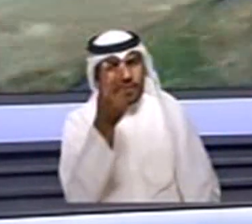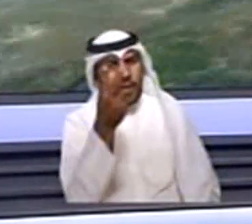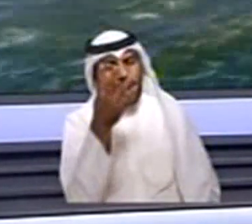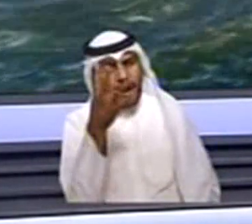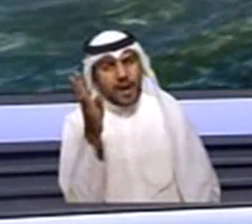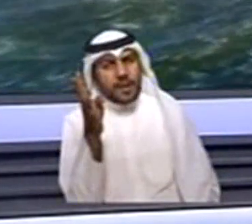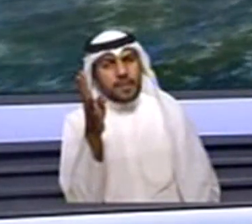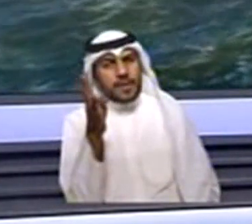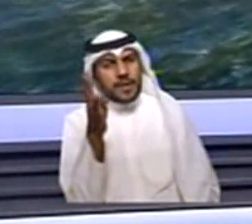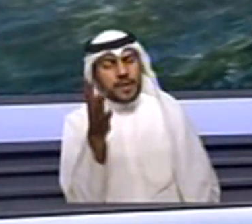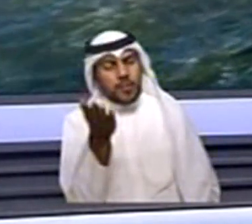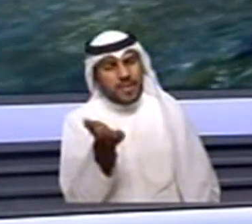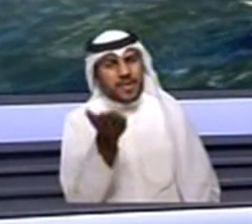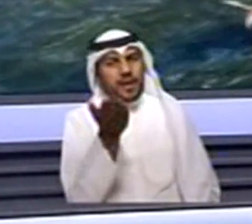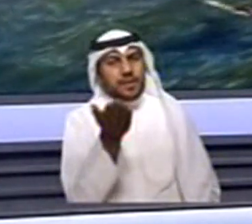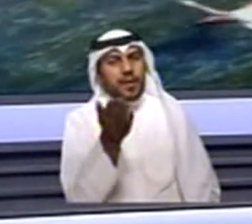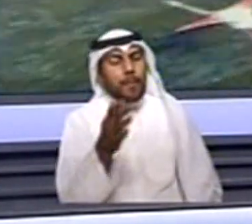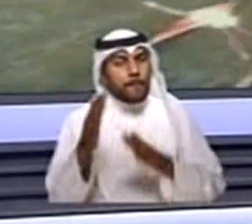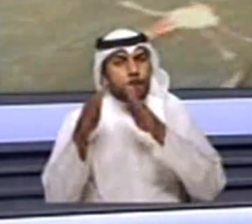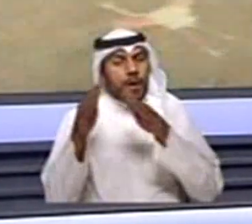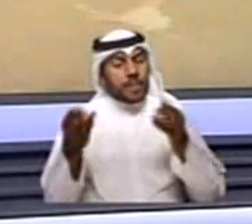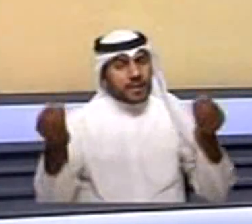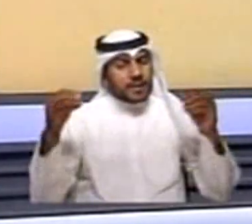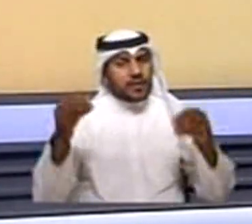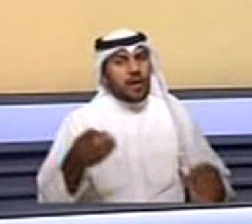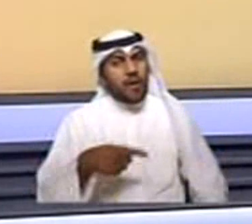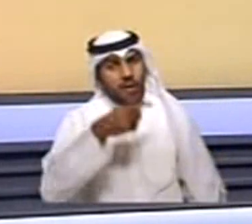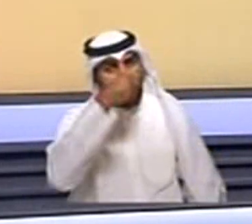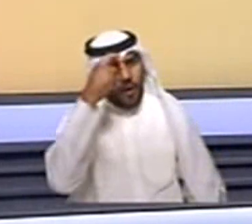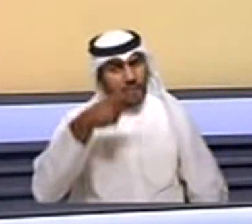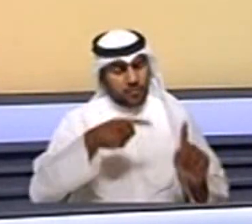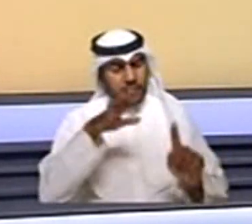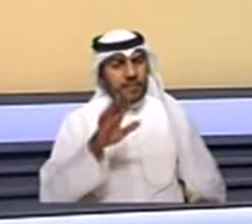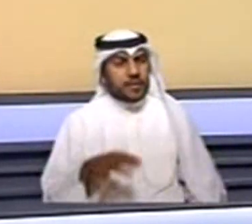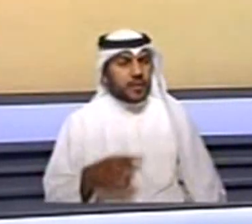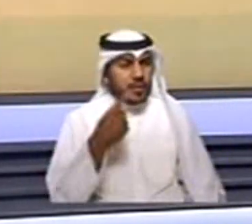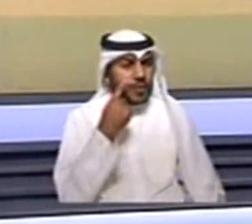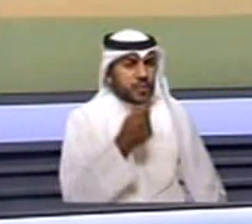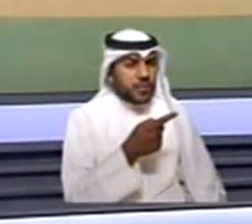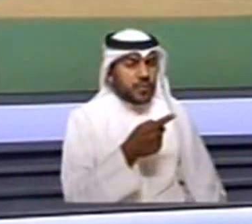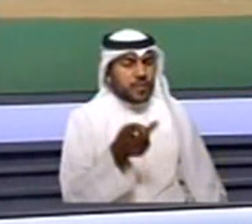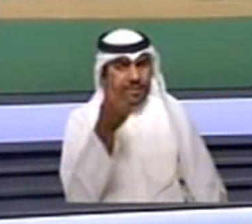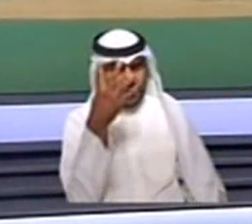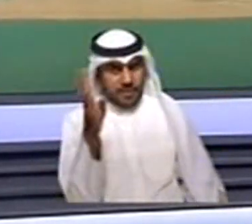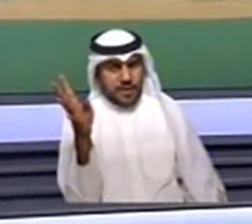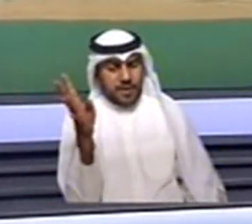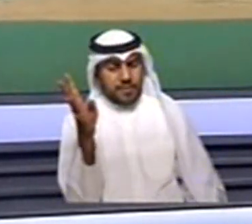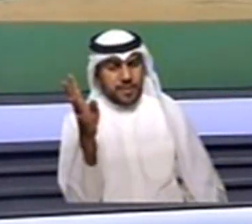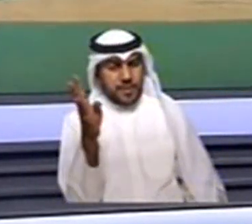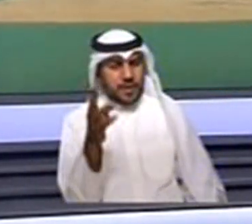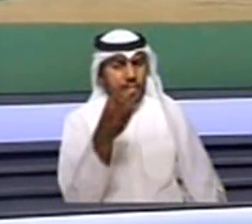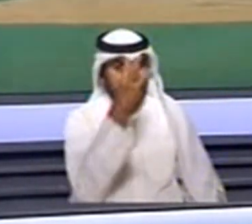وقد تصل طبعا إلى أعلى من ذلك في المناطق الصحراوية والمكشوفة، الإحساس يختلف عن درجات الحرارة المسجلة 47 العظمى يوم الغد،